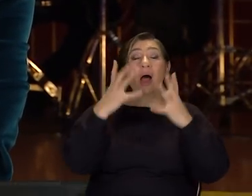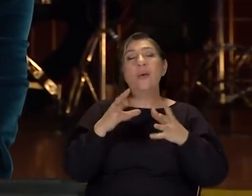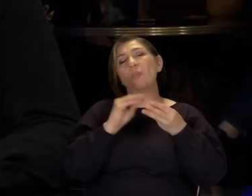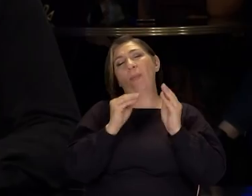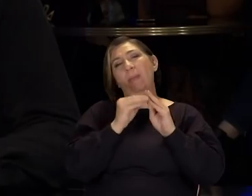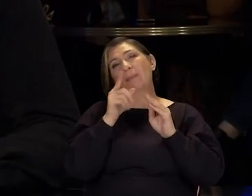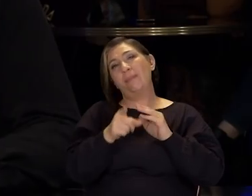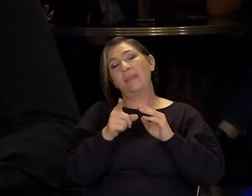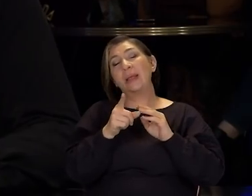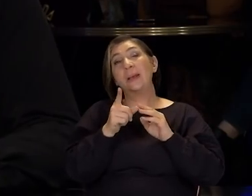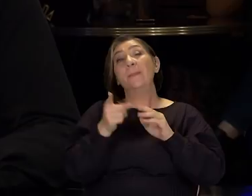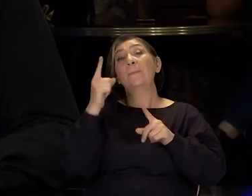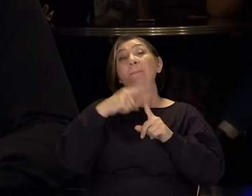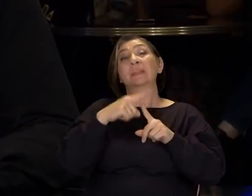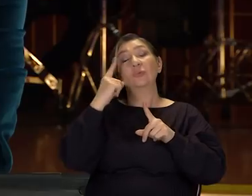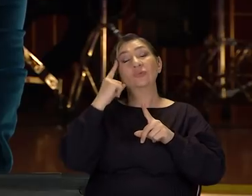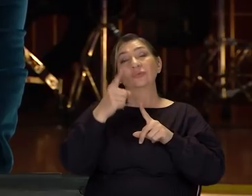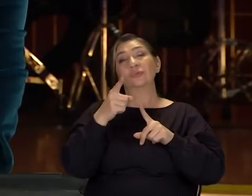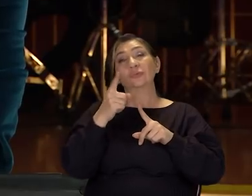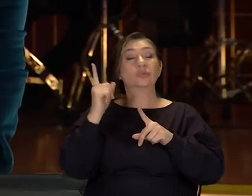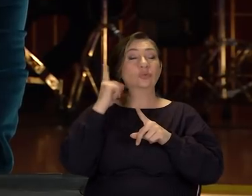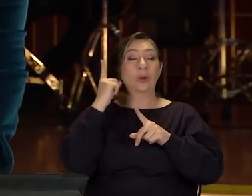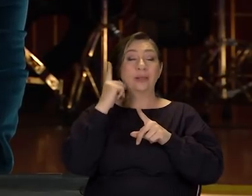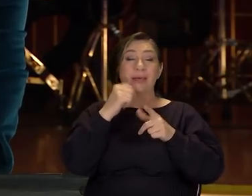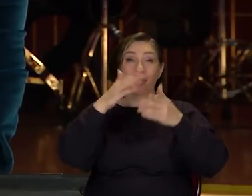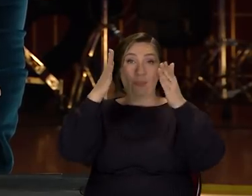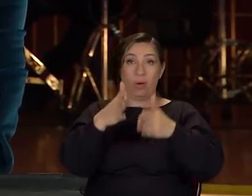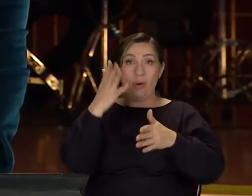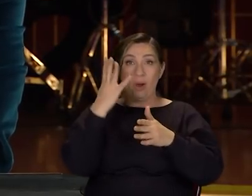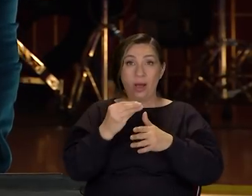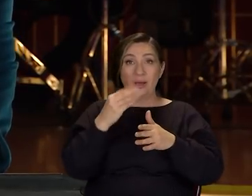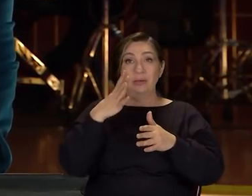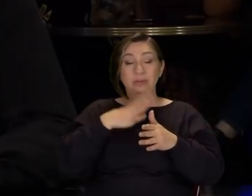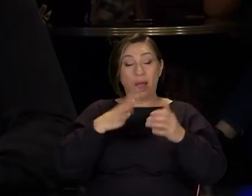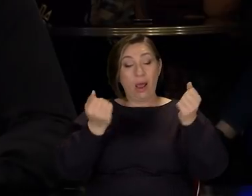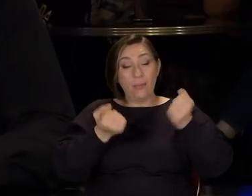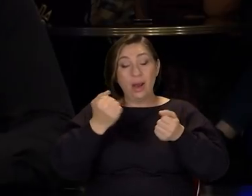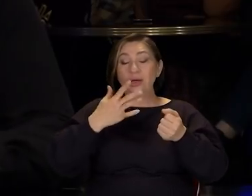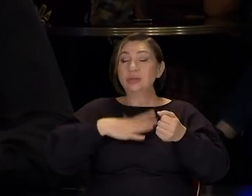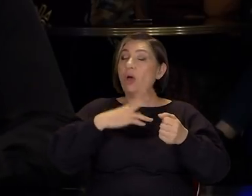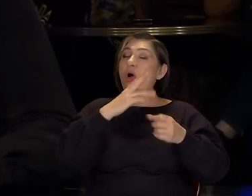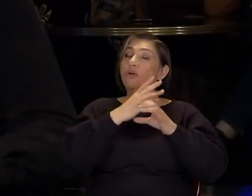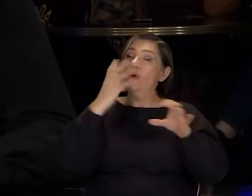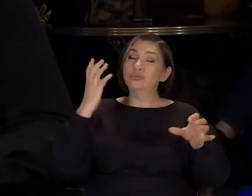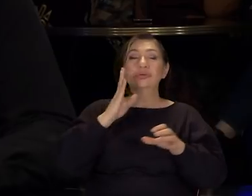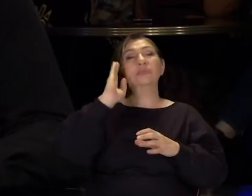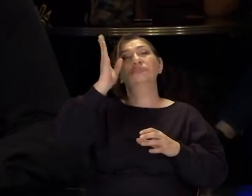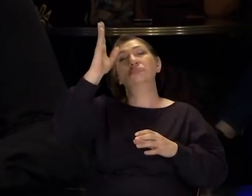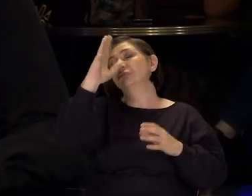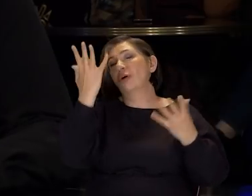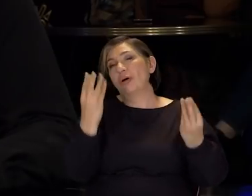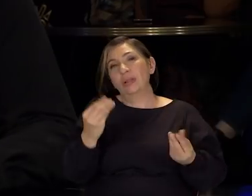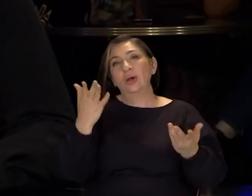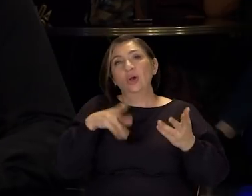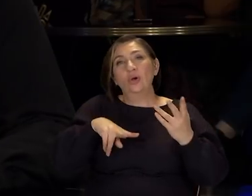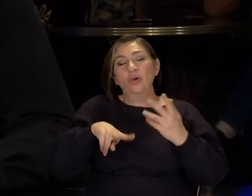problemler. Çok. Bir de şeyi yaşamışsındır. Yani tabii şöhretli adam olarak ister arabayla ister otobüsle seyahat ediyor ol.